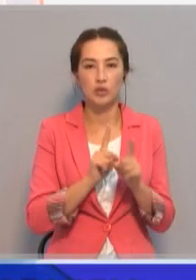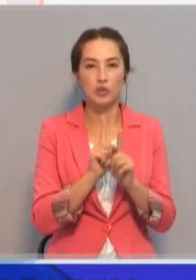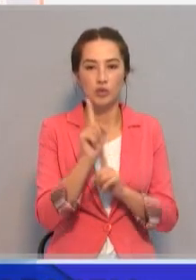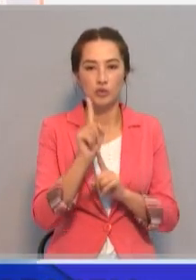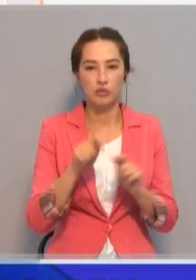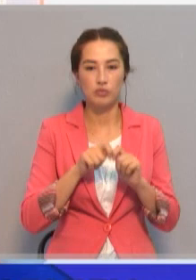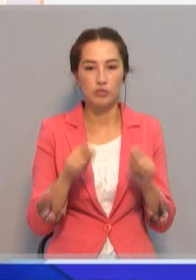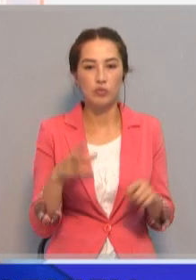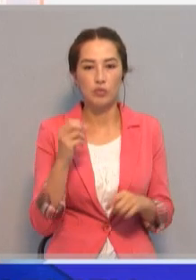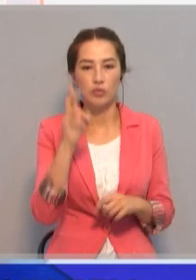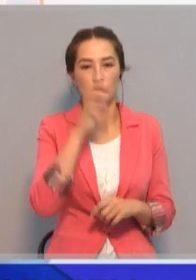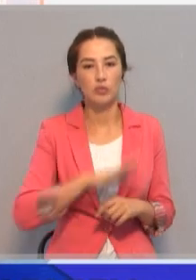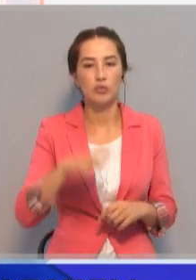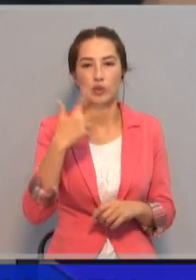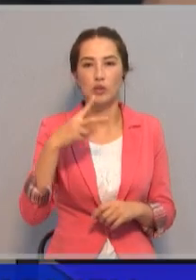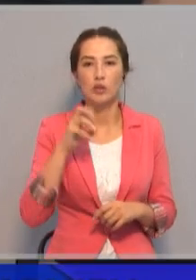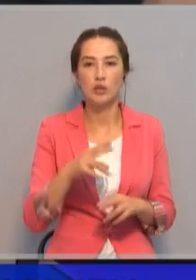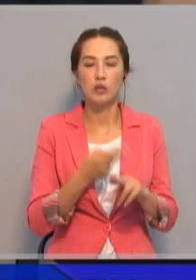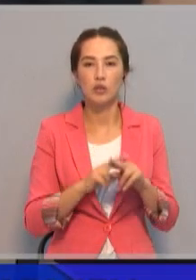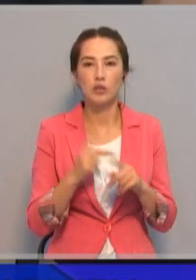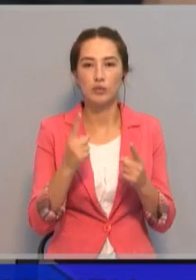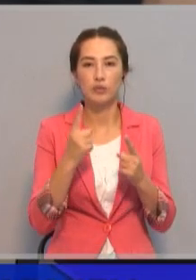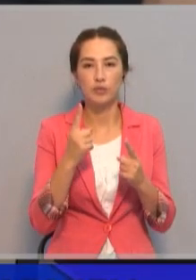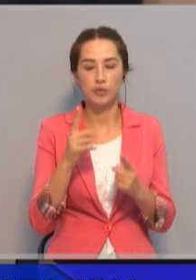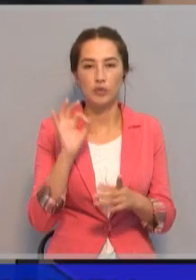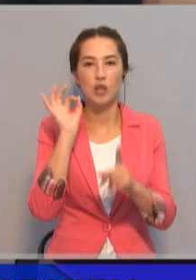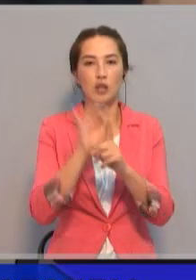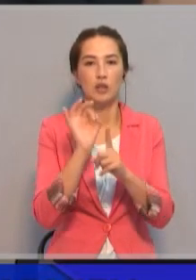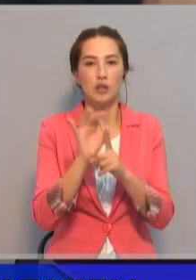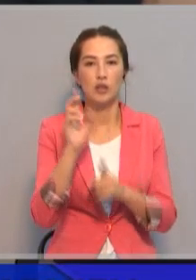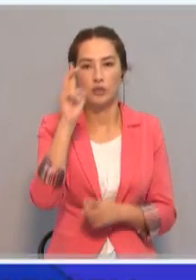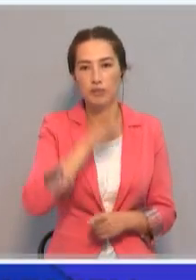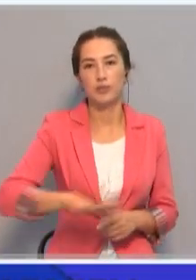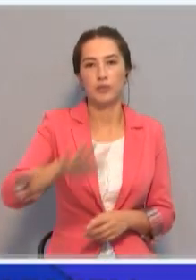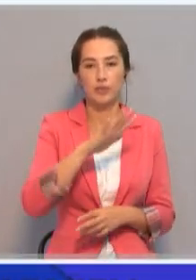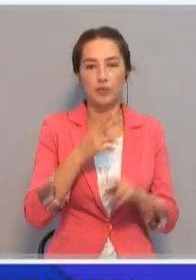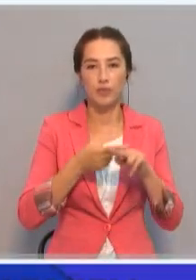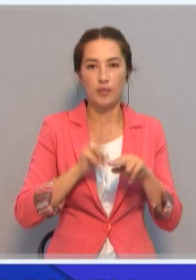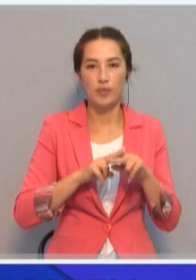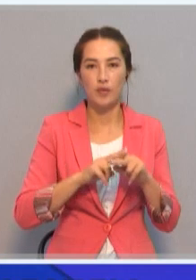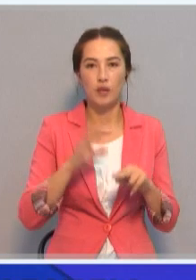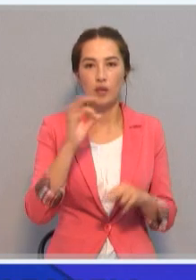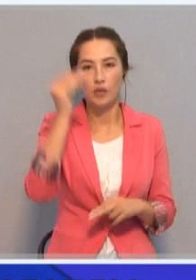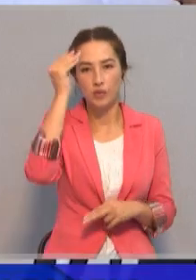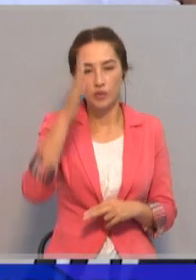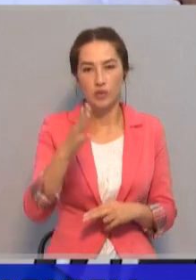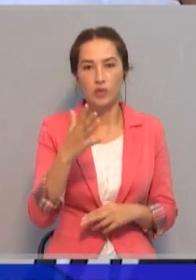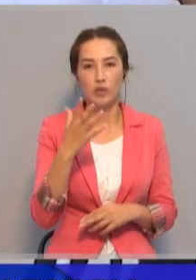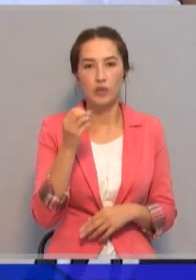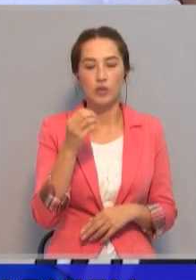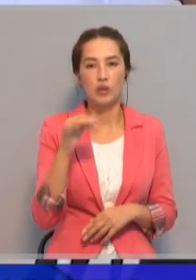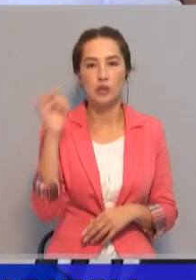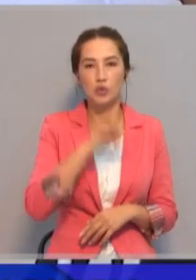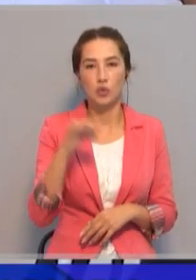сағатында оқушыларға ел тәуелсіздігінің 30 жылы ішінде қол жеткен жетістіктері, еліміздің саяси әлеуметтік ахуалы, білім мен мәдениет,